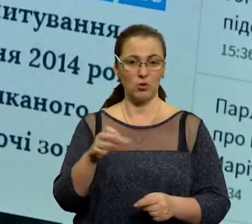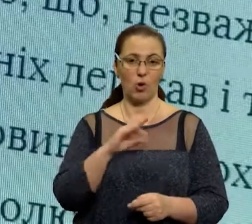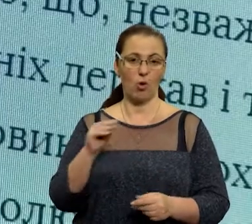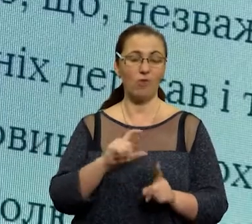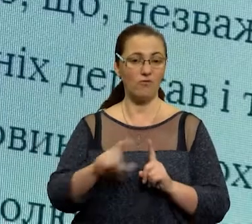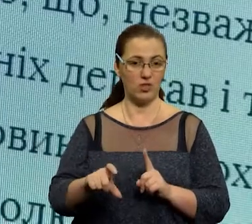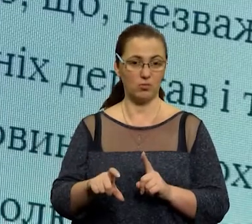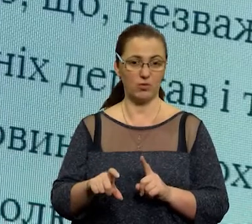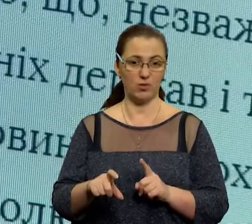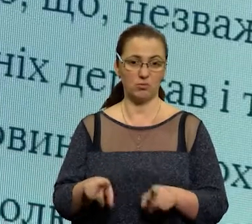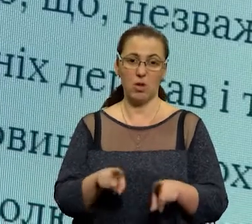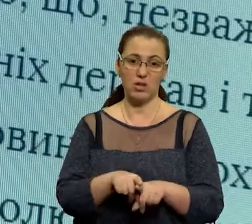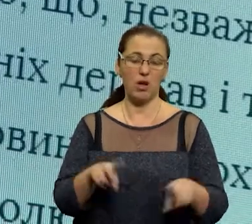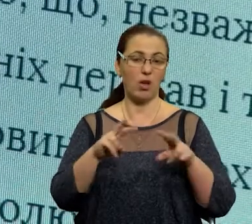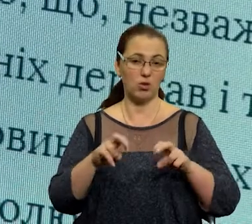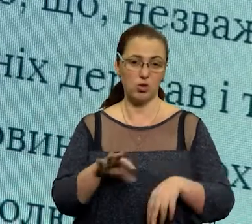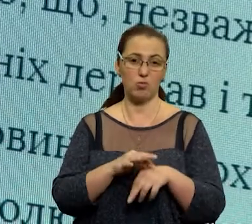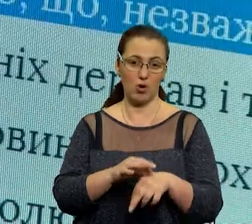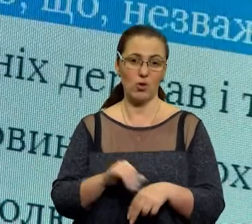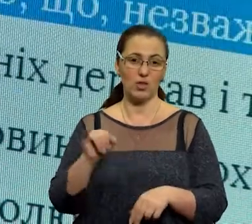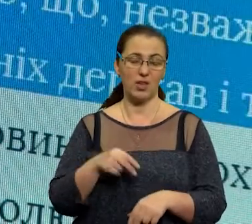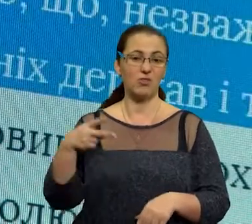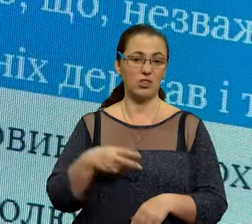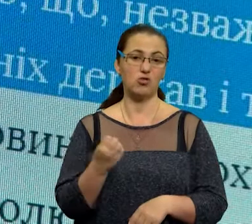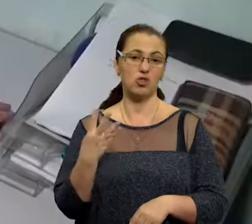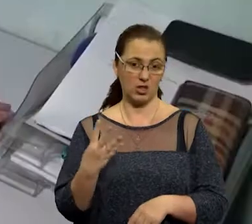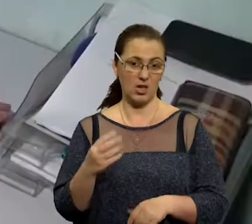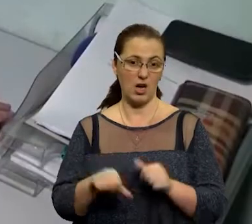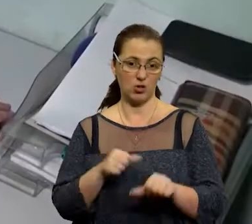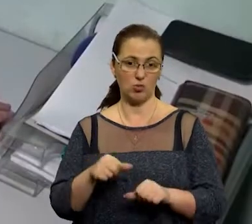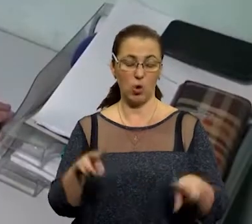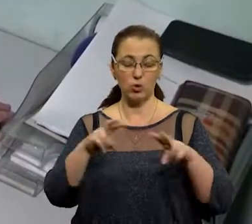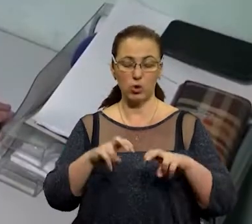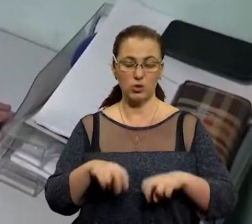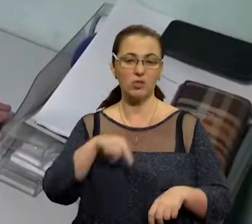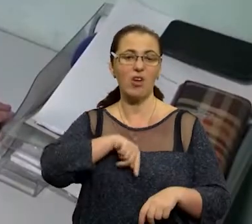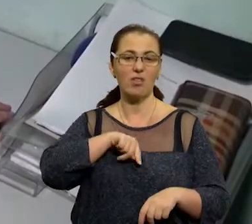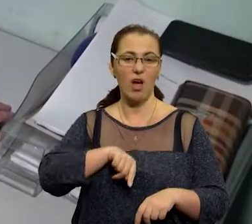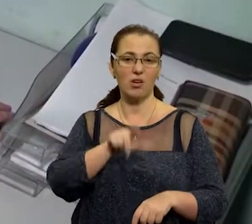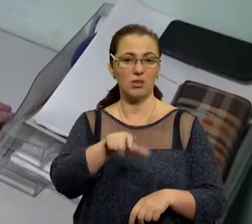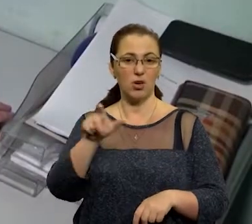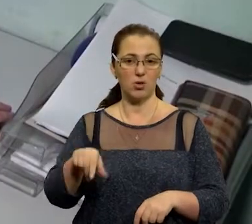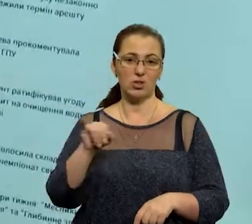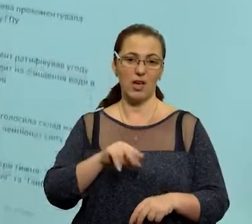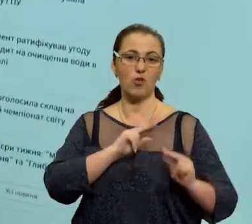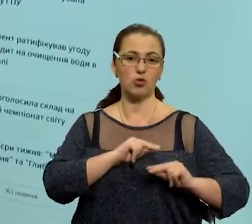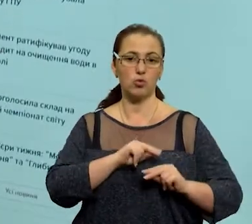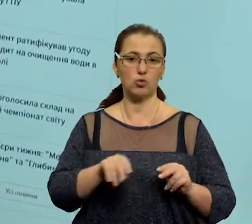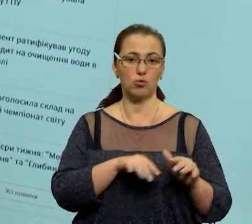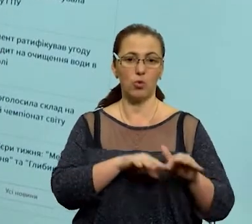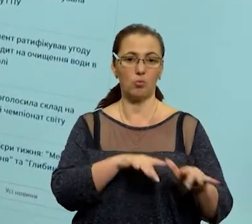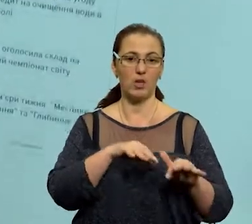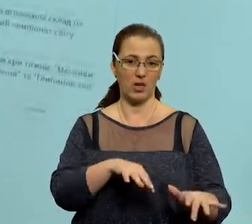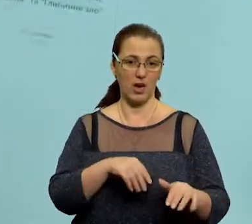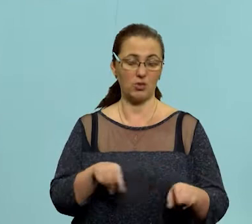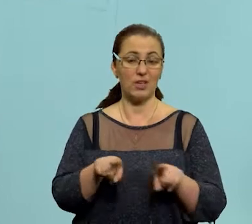відповідь. Буцімто таке дослідження проводили і 2014-го, досліджували настрої галичан і трудову міграцію. І нібито